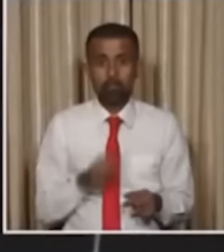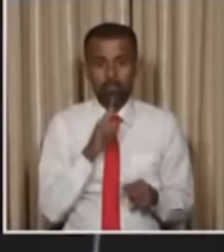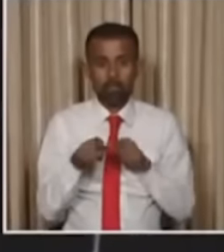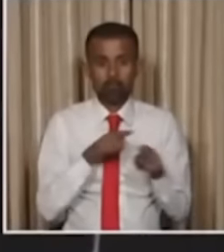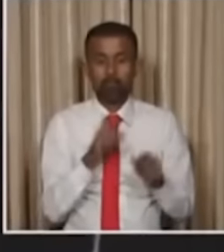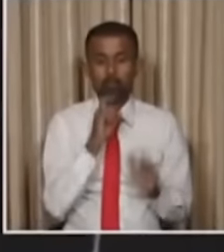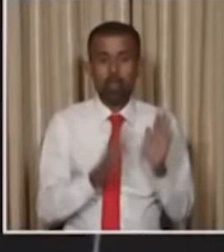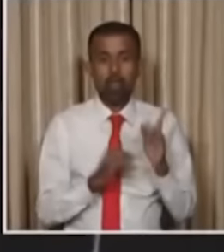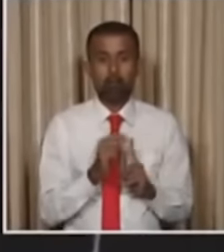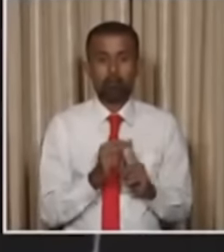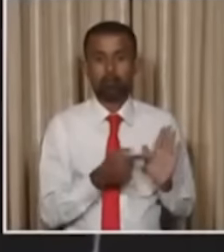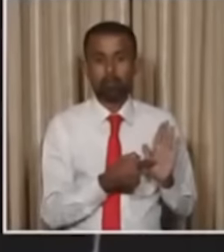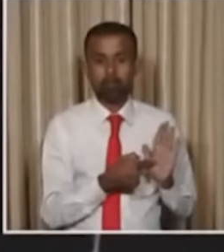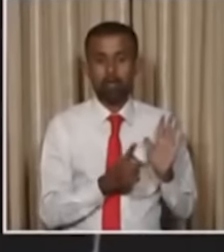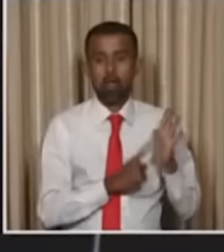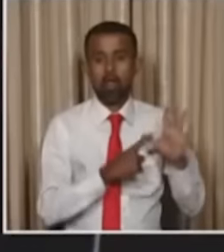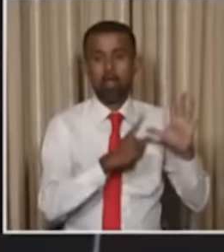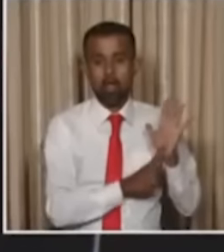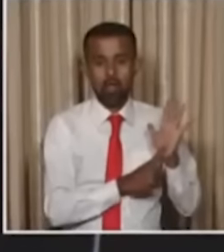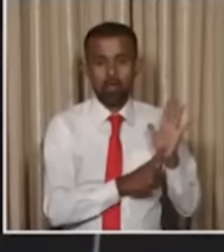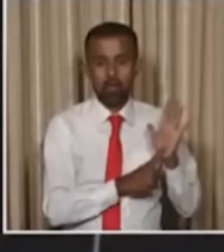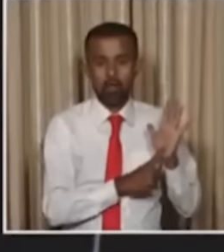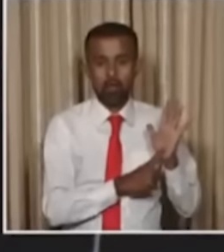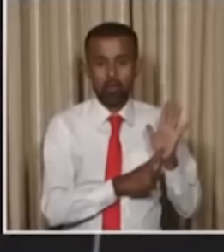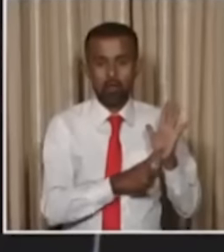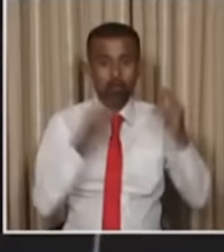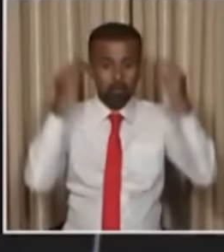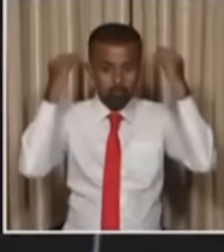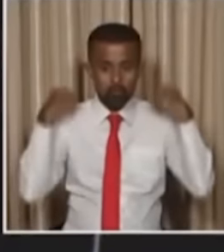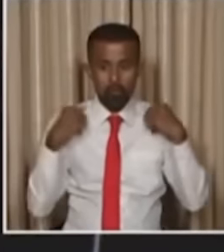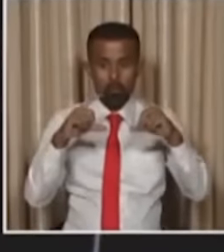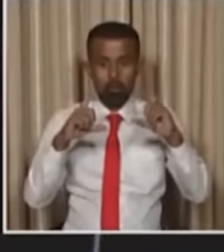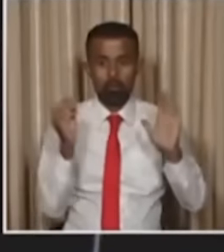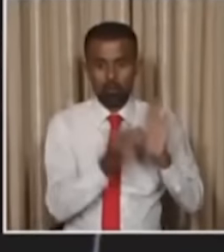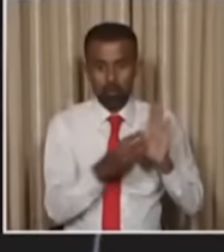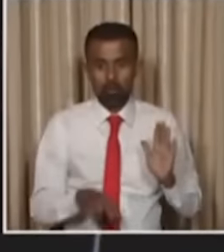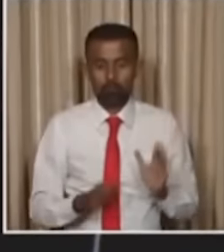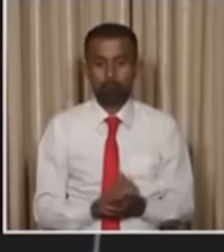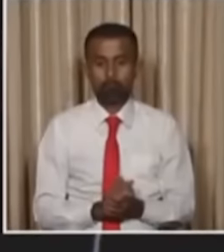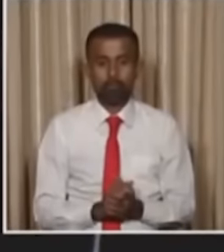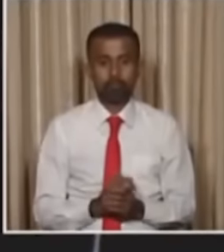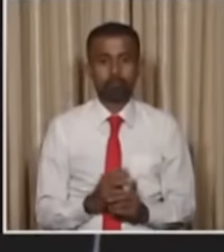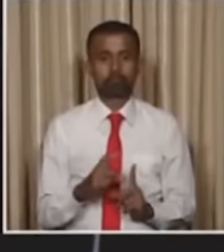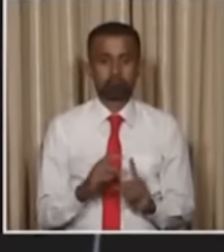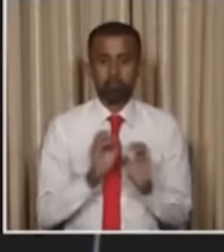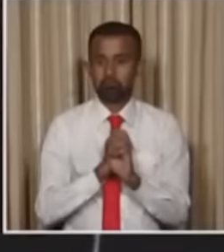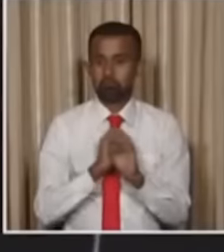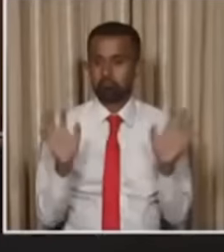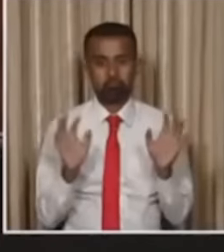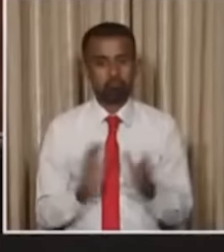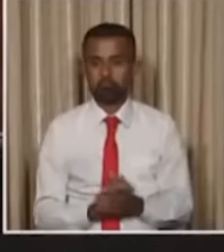ඔබගේ අධිකරණ ඇමති මේක කියන්නේ. ලාල්කාන්ත අධිකරණ ඇමති කියලා මේ ඔළුවේ මේක උද්දාගෙන මේ ෆොටෝ එකක් දාලා තියෙනවා. සම් මේක ඉතාම බරපතල ප්‍රකාශයක් කරු